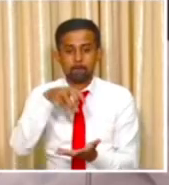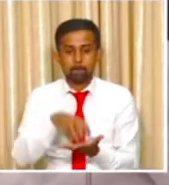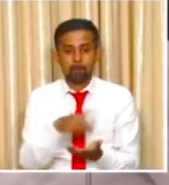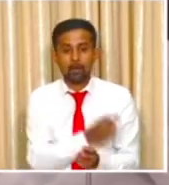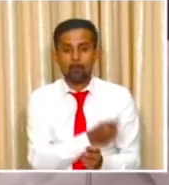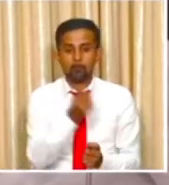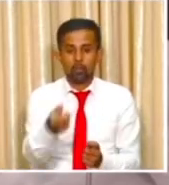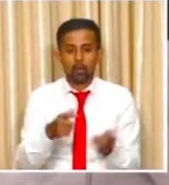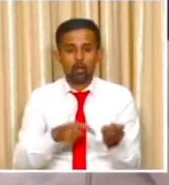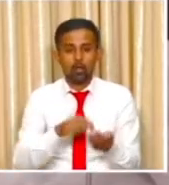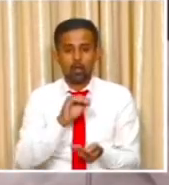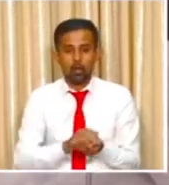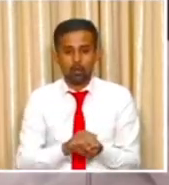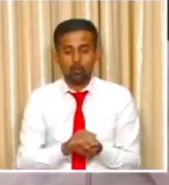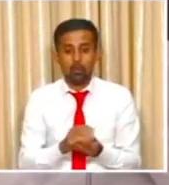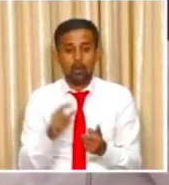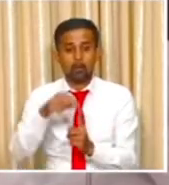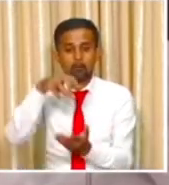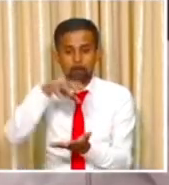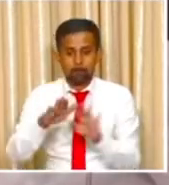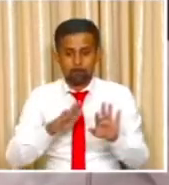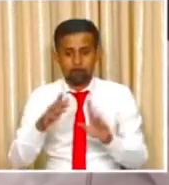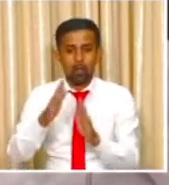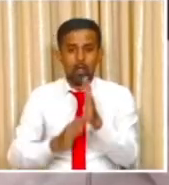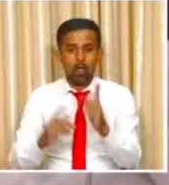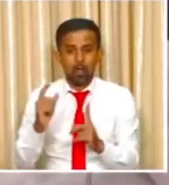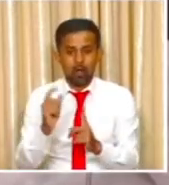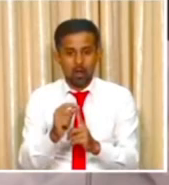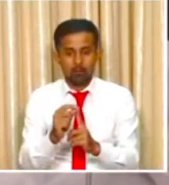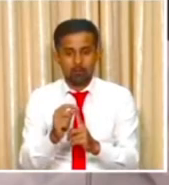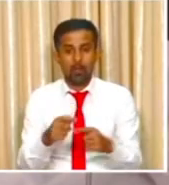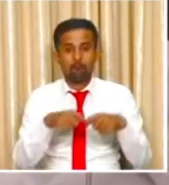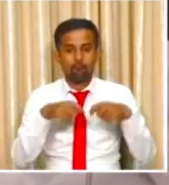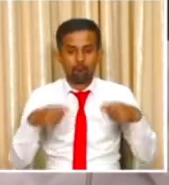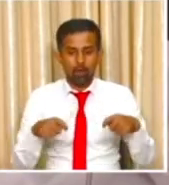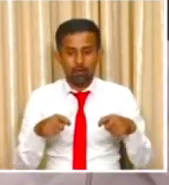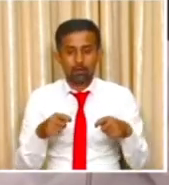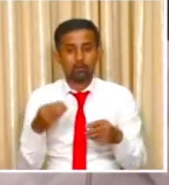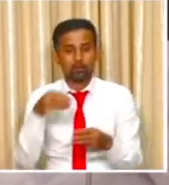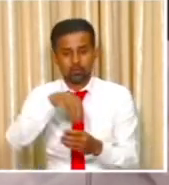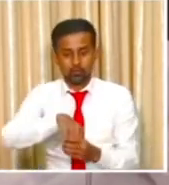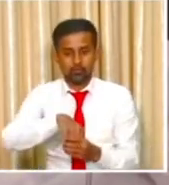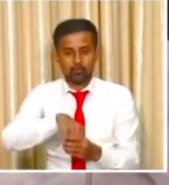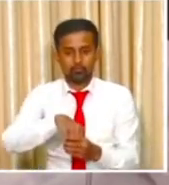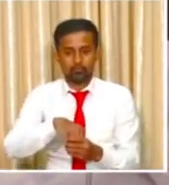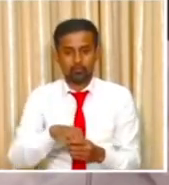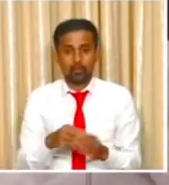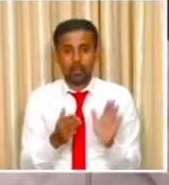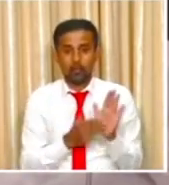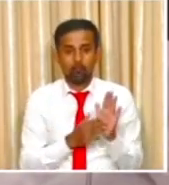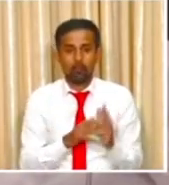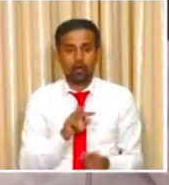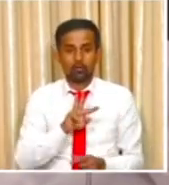सपेन्ने भाण्डागारे मगेम पलात्सभा पलात्पालन अमात्यांशे वैशिष्य हरह एक